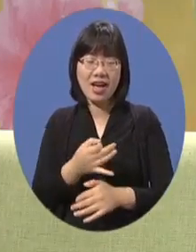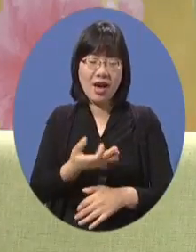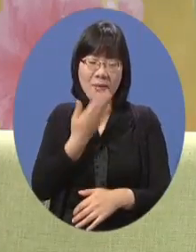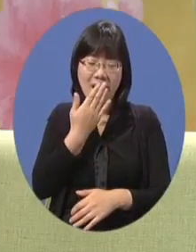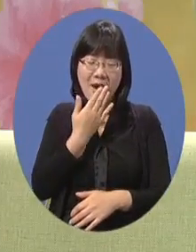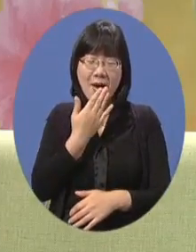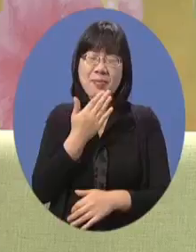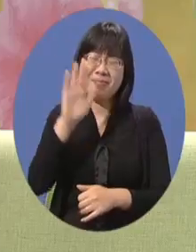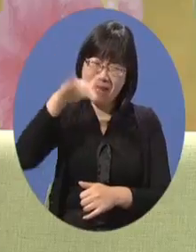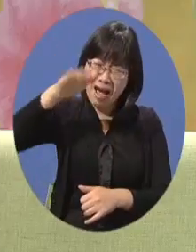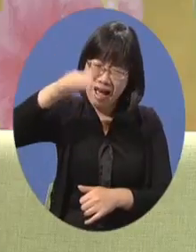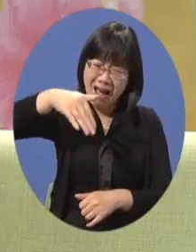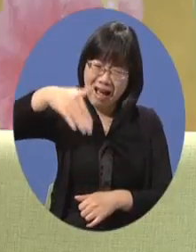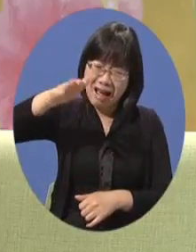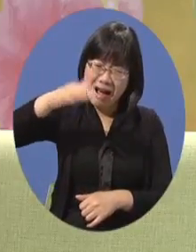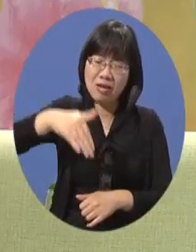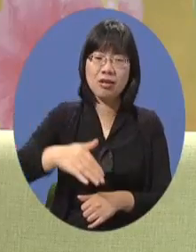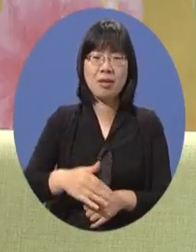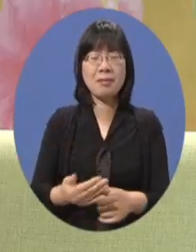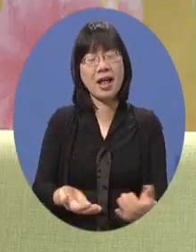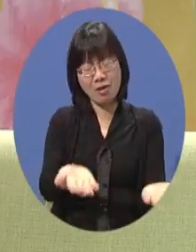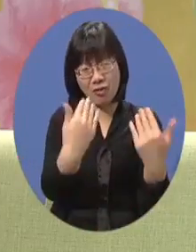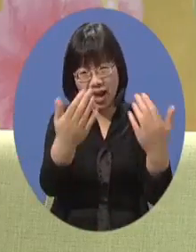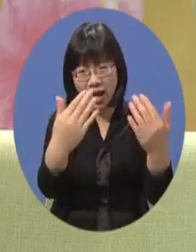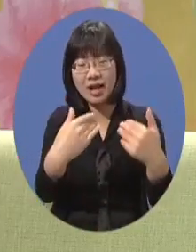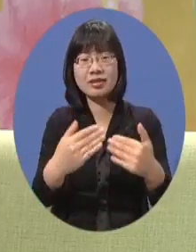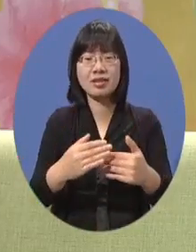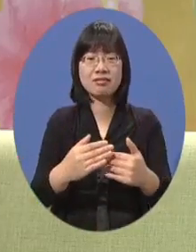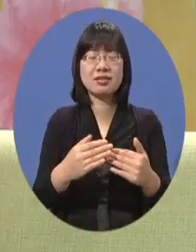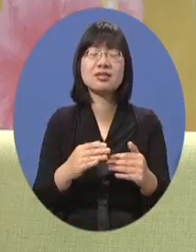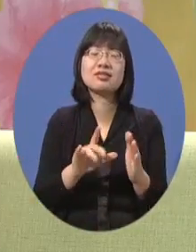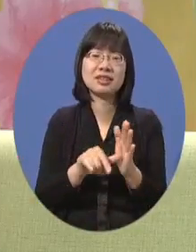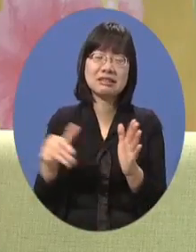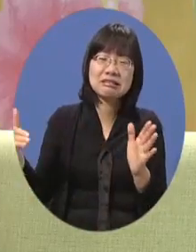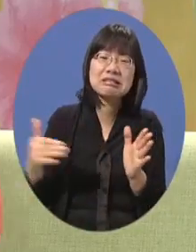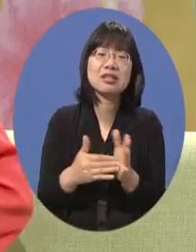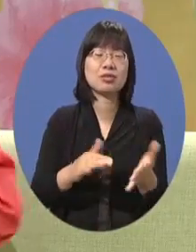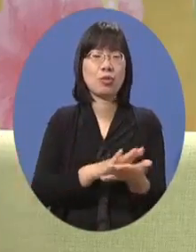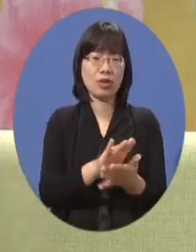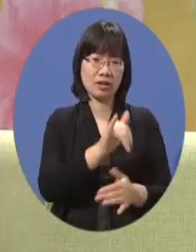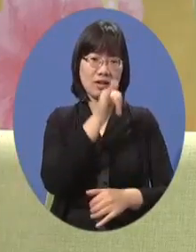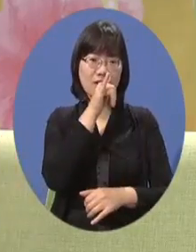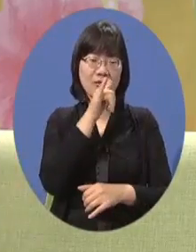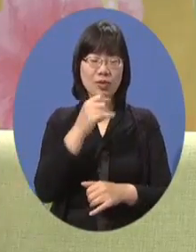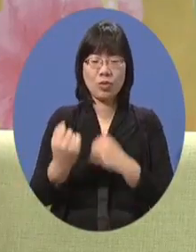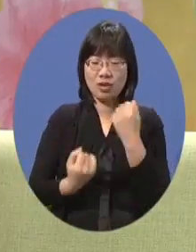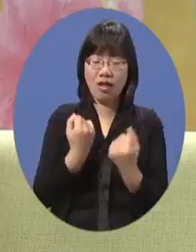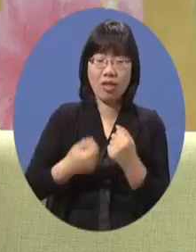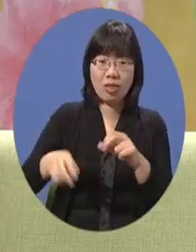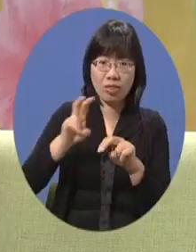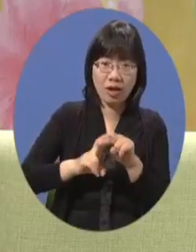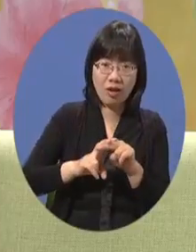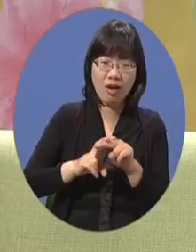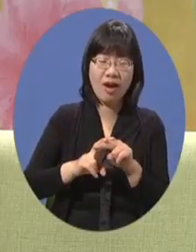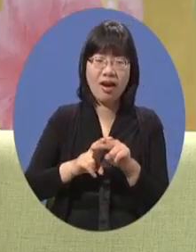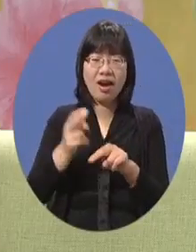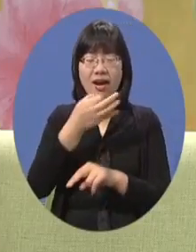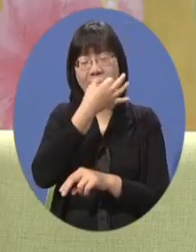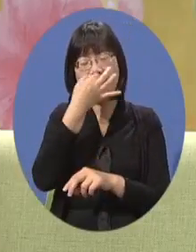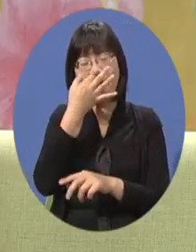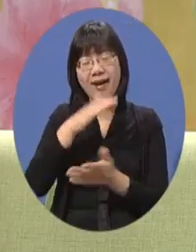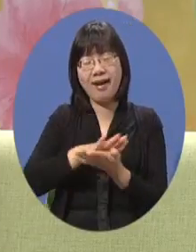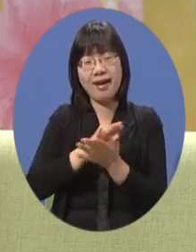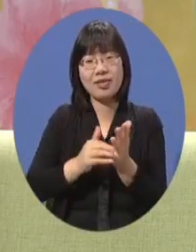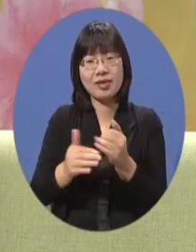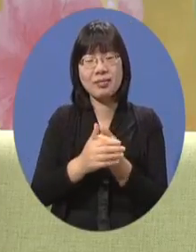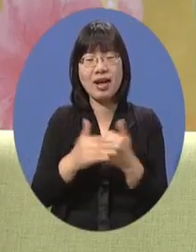먹어라! 들어와 좀! 할 때까지 놀았어요. 그리고 자전거 많이 탔고 막 신나게 뛰어놀다 보니까 무릎이 성할 날이 없어